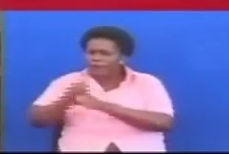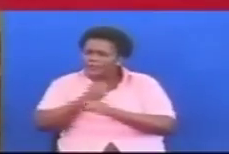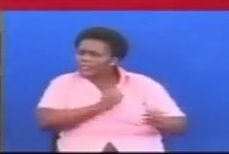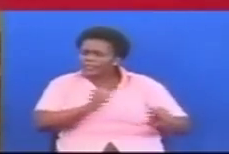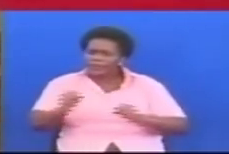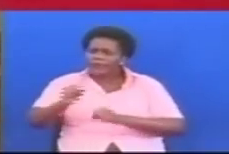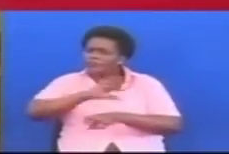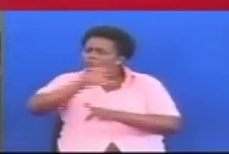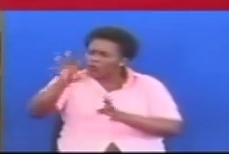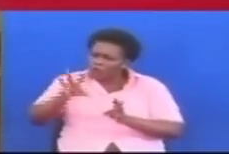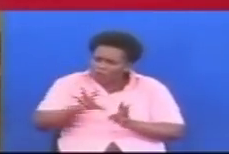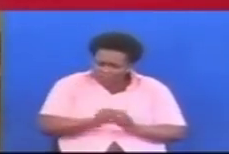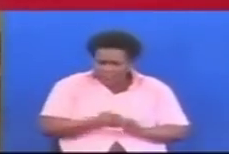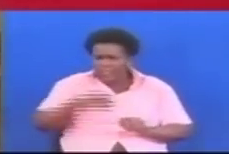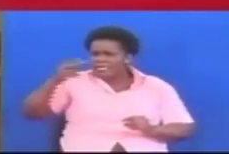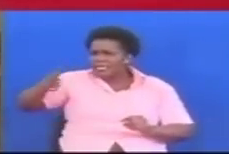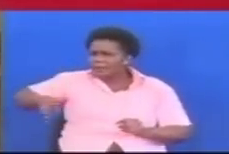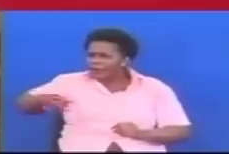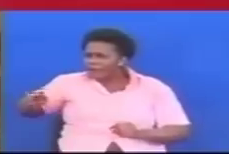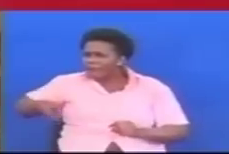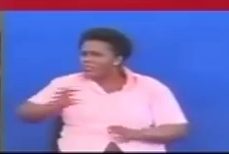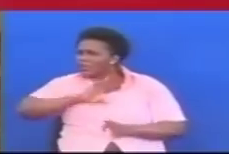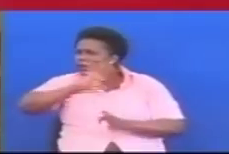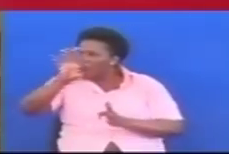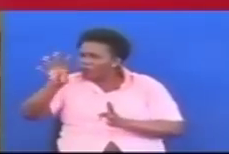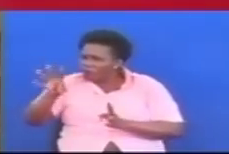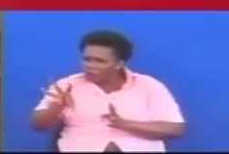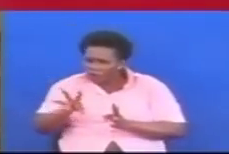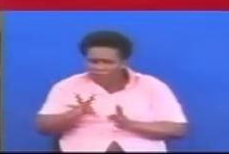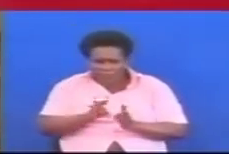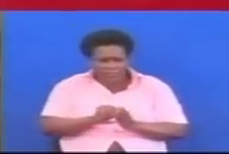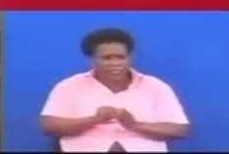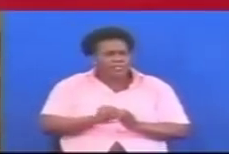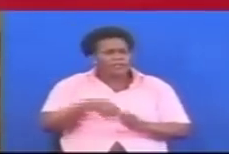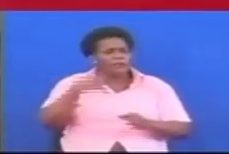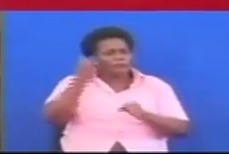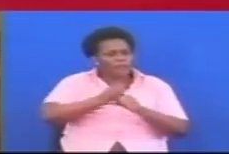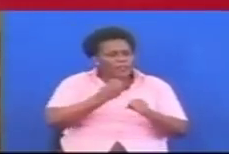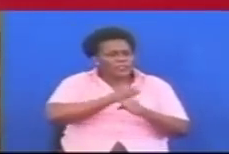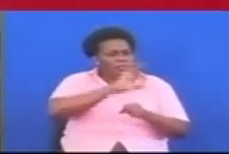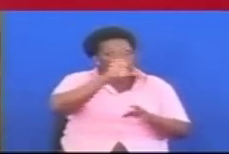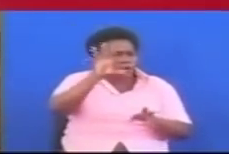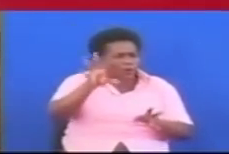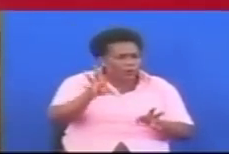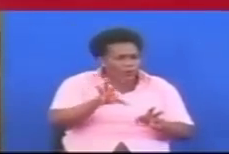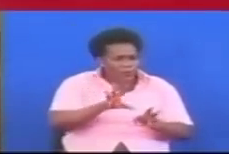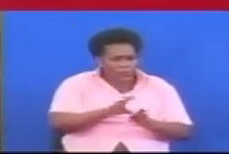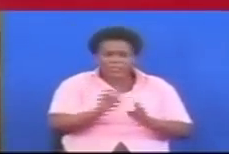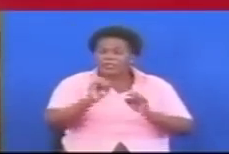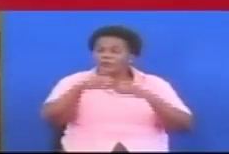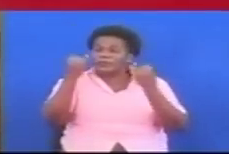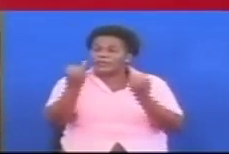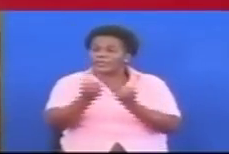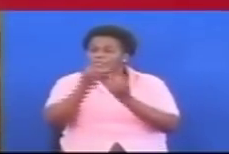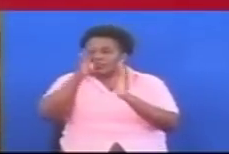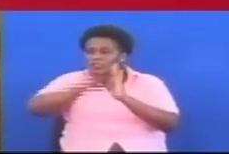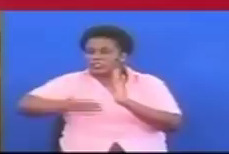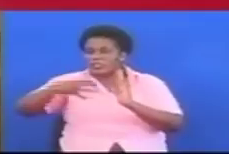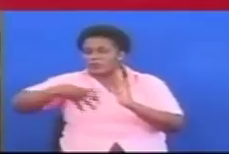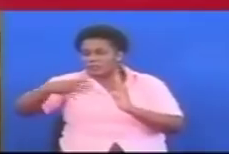na maofisa watendaji wakuu na watumishi wote wa taasisi zilizo chini ya maji,